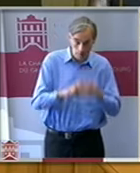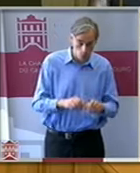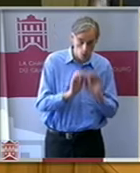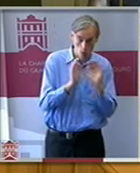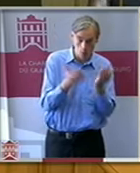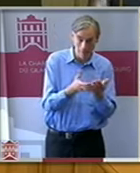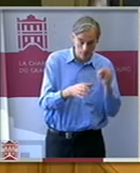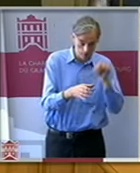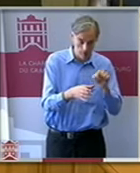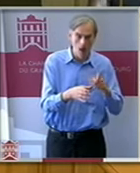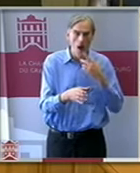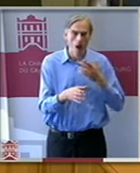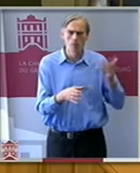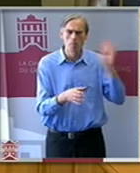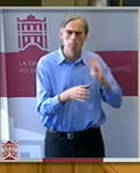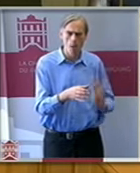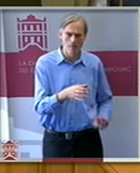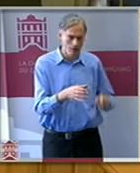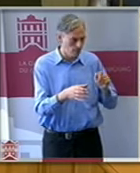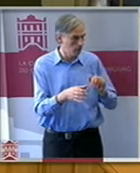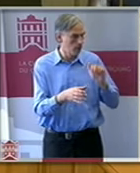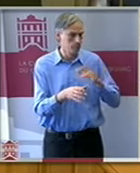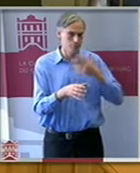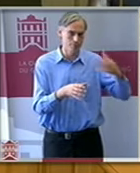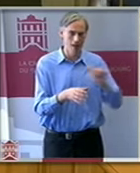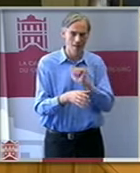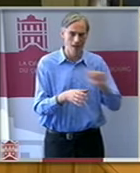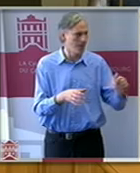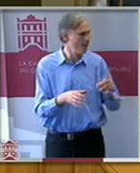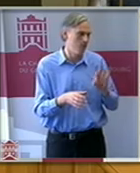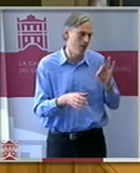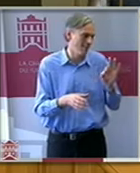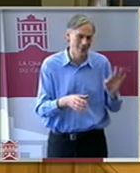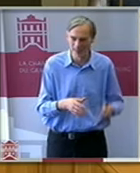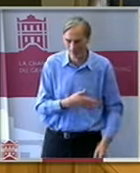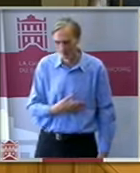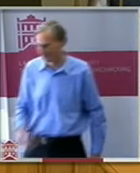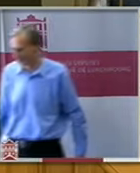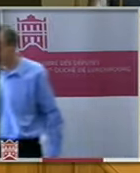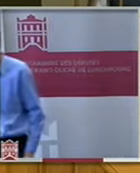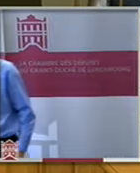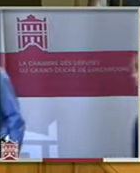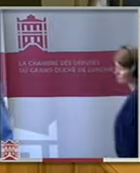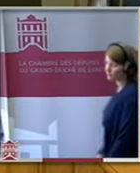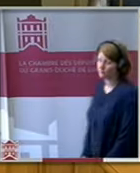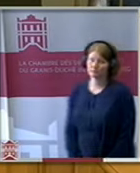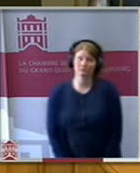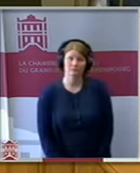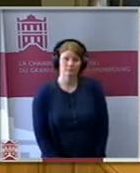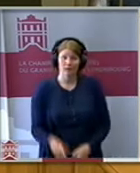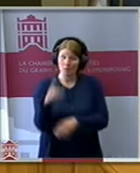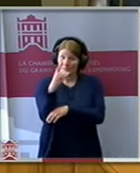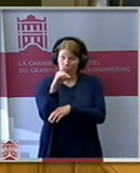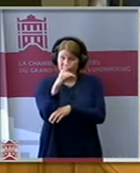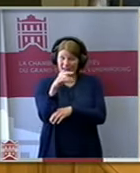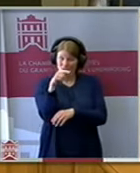Madame Adriana Salvatierra, wird die Präsidentin vom Senat, das da hier, weil da haben wir uns eine Enquete-Kommission gemacht, heute nicht.